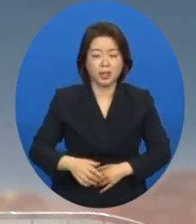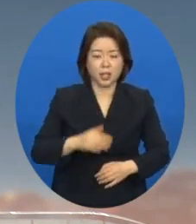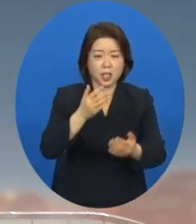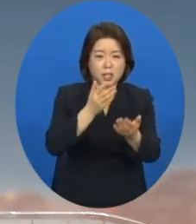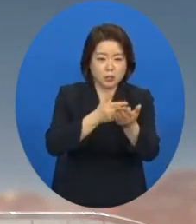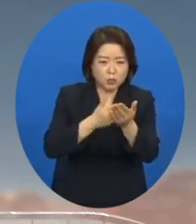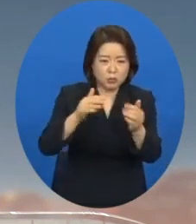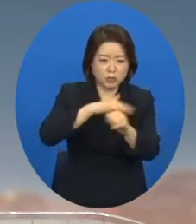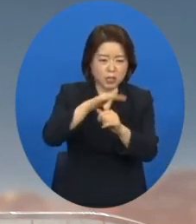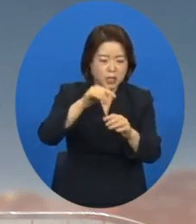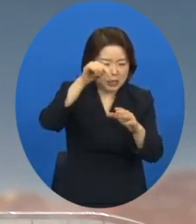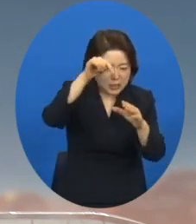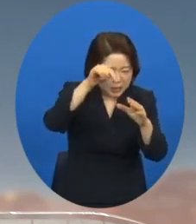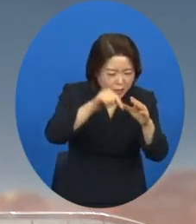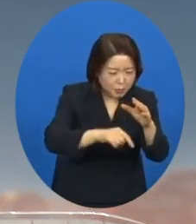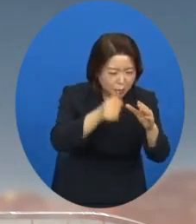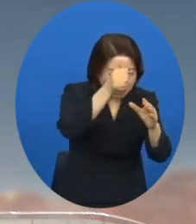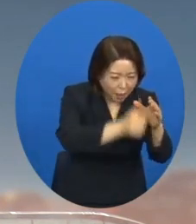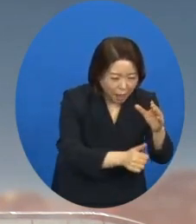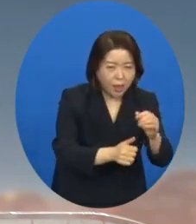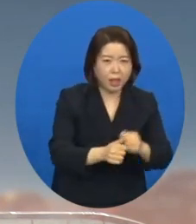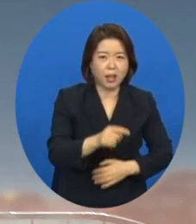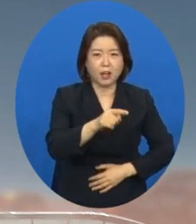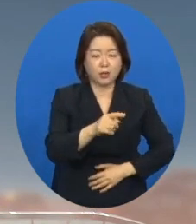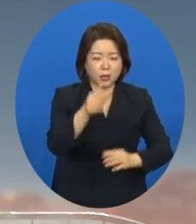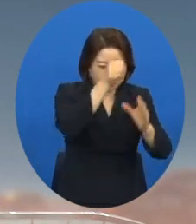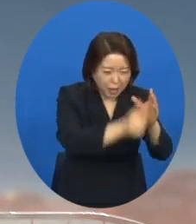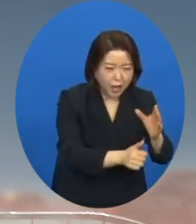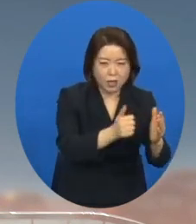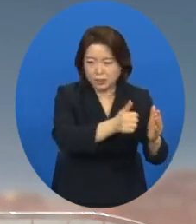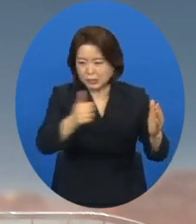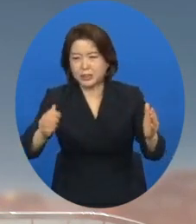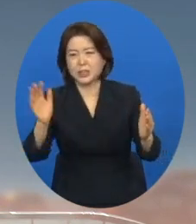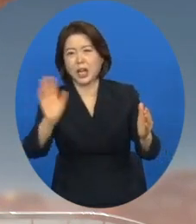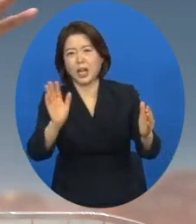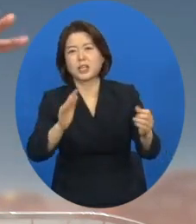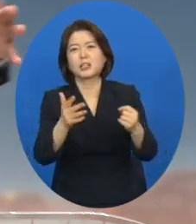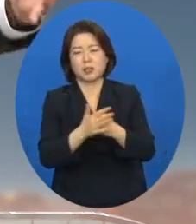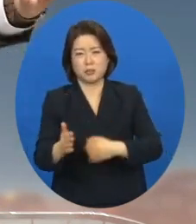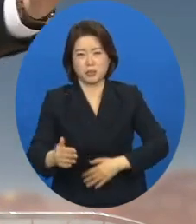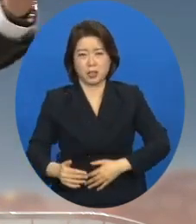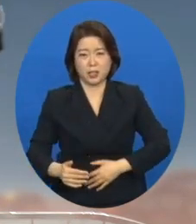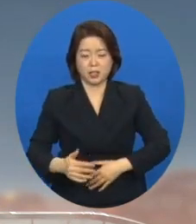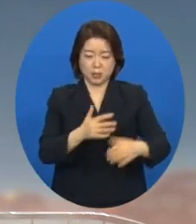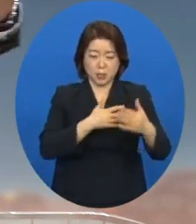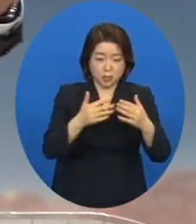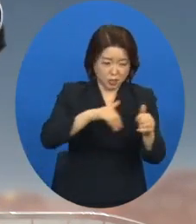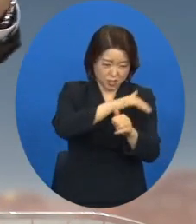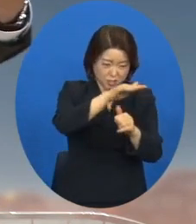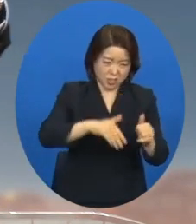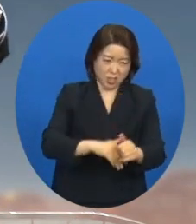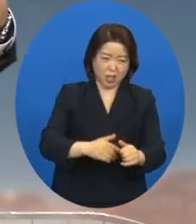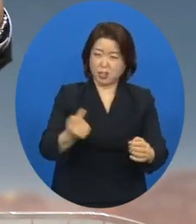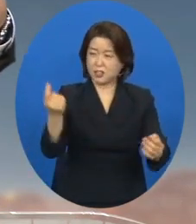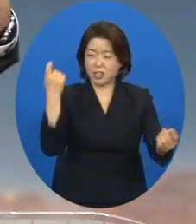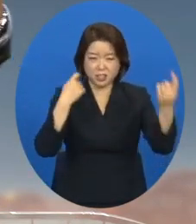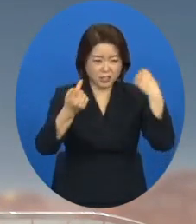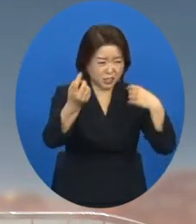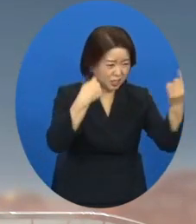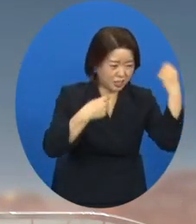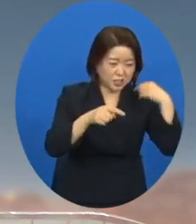깊이 묵상을 해서 그래요. 계속 거기에 빠져있기 때문에 그렇습니다. 그래서 두려워하는 이 상황에서 들려오는